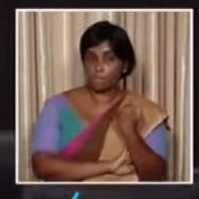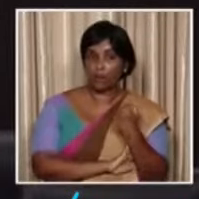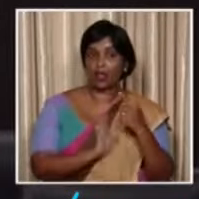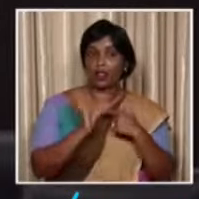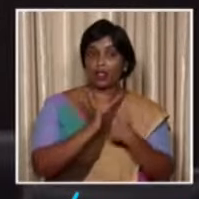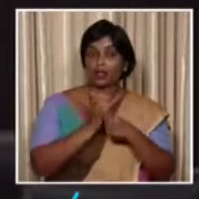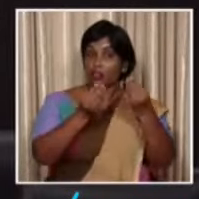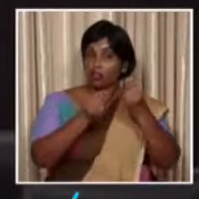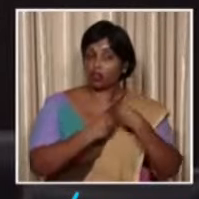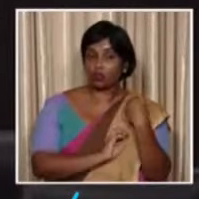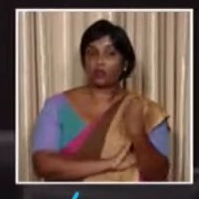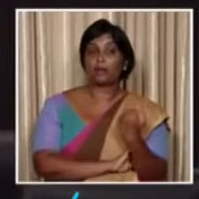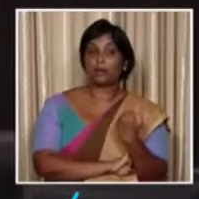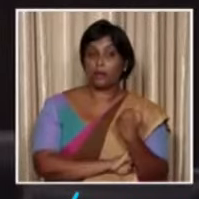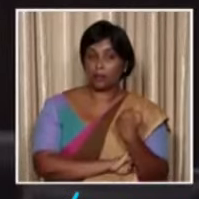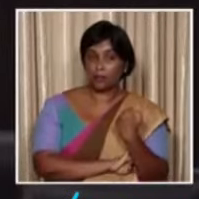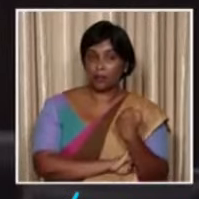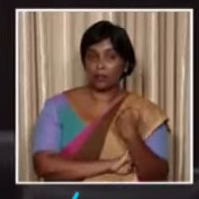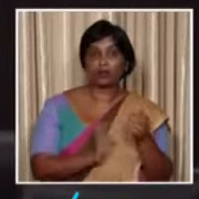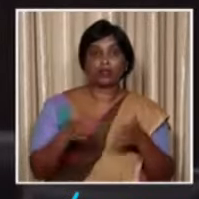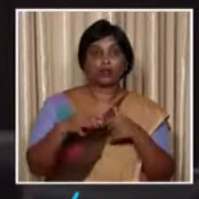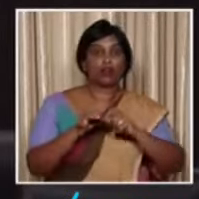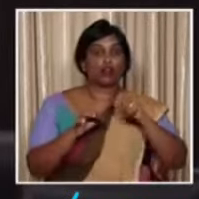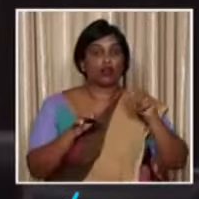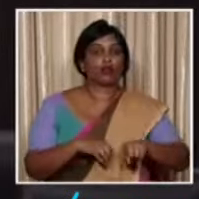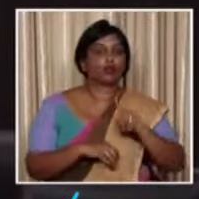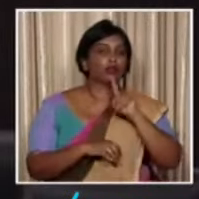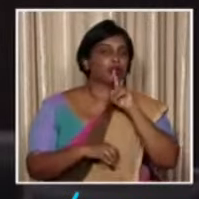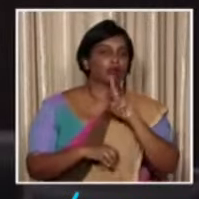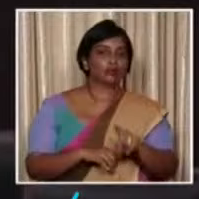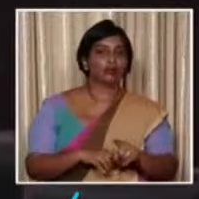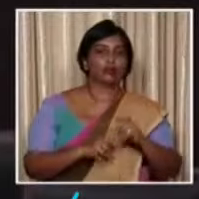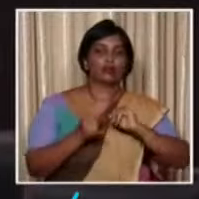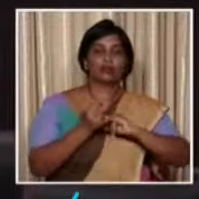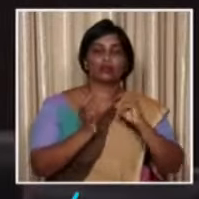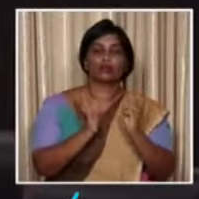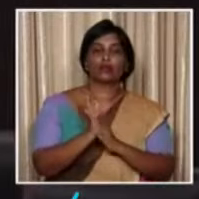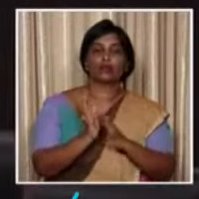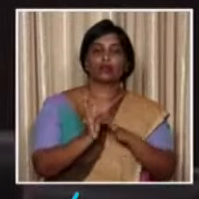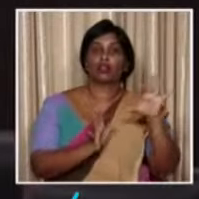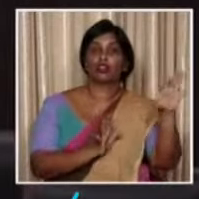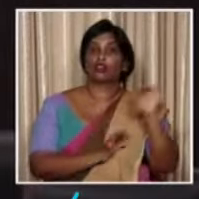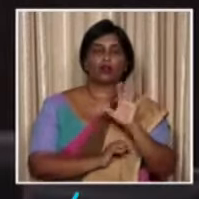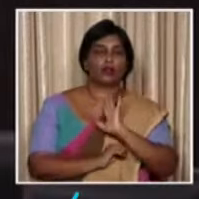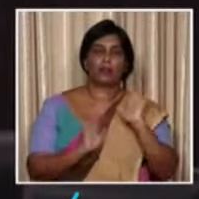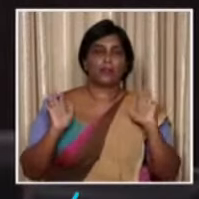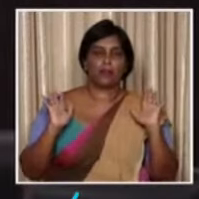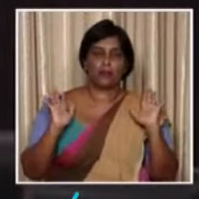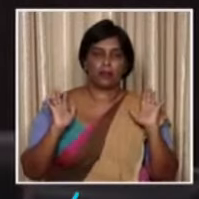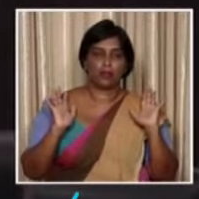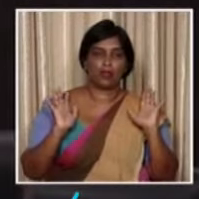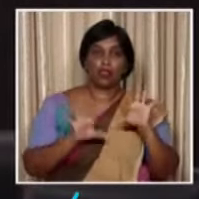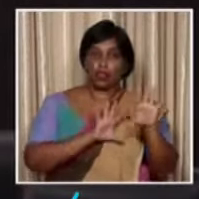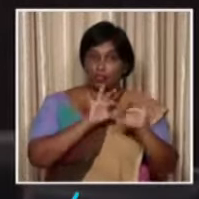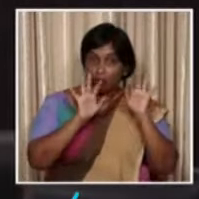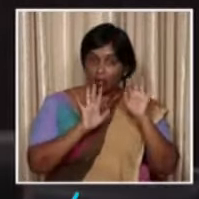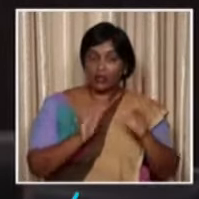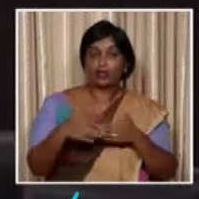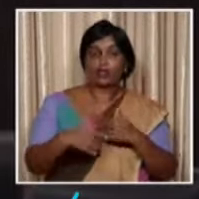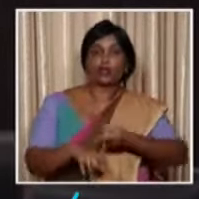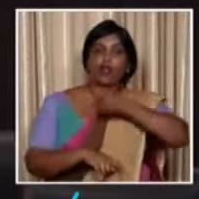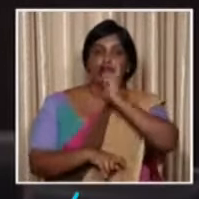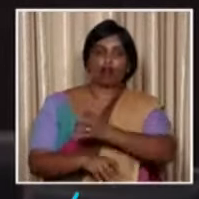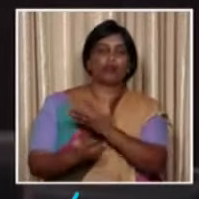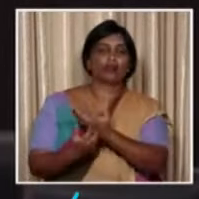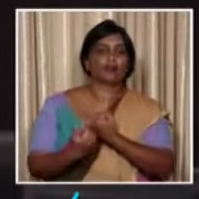පනතෙන් දීපු බලය කැබිනට් මණ්ඩලයෙන් කියනවා අතුරු පාලක කමිටු පත් කරන්න එපා පත් කරනවා නම් කැබිනට්